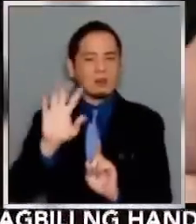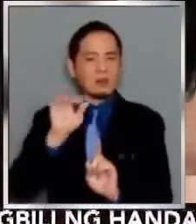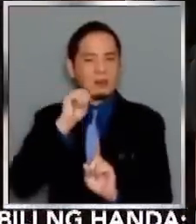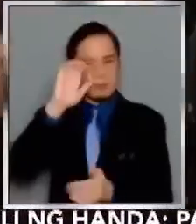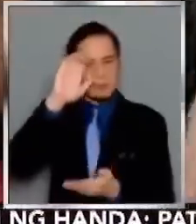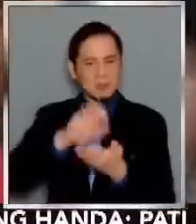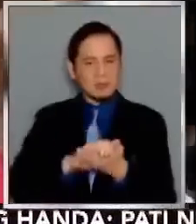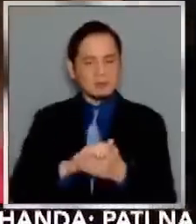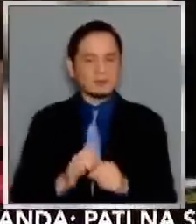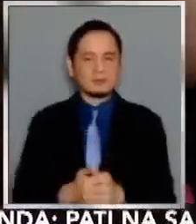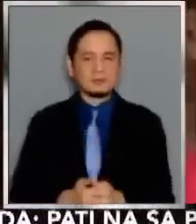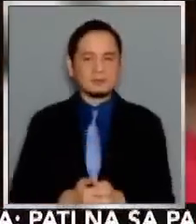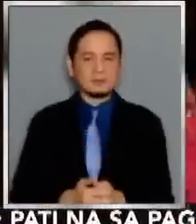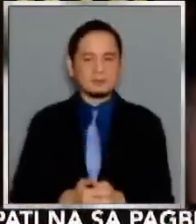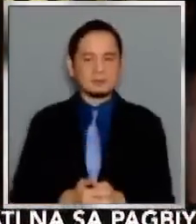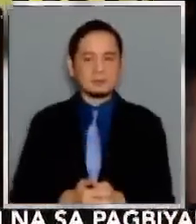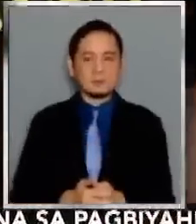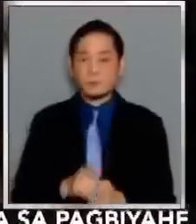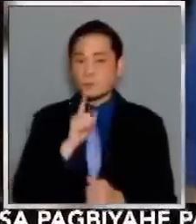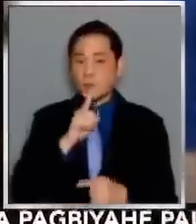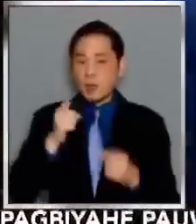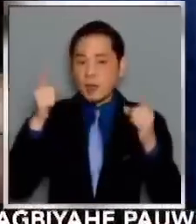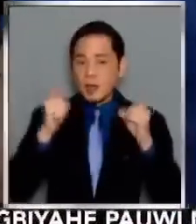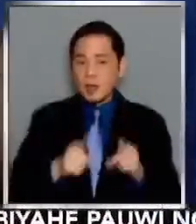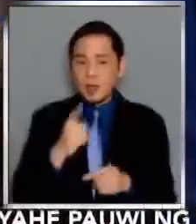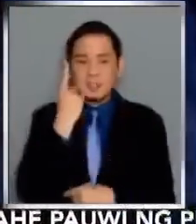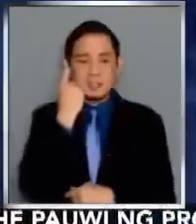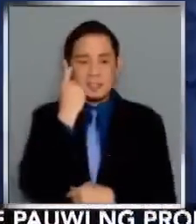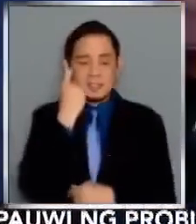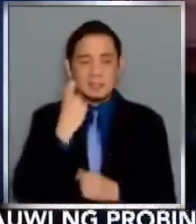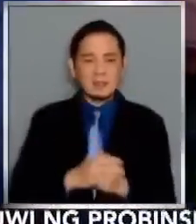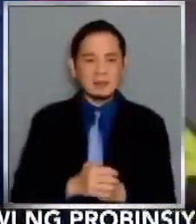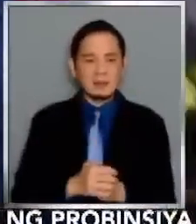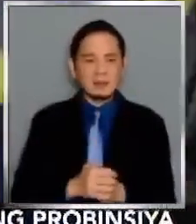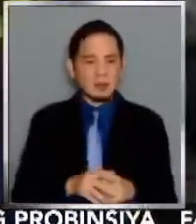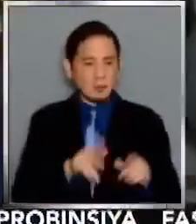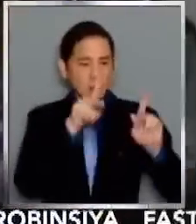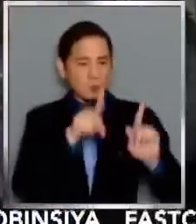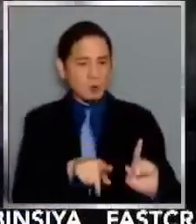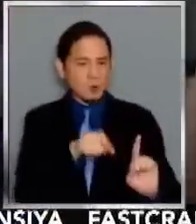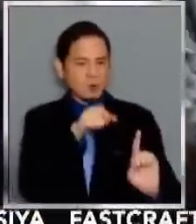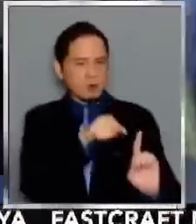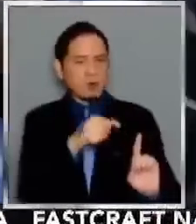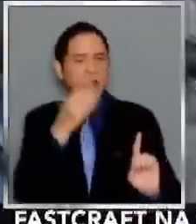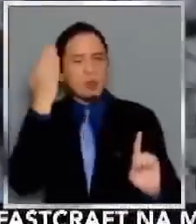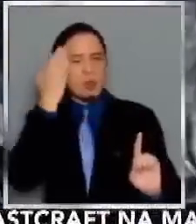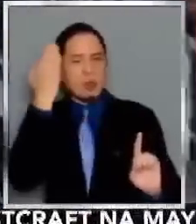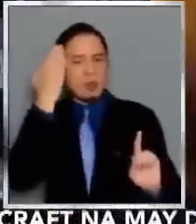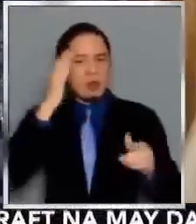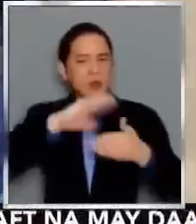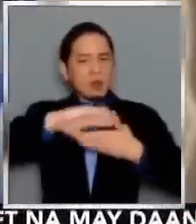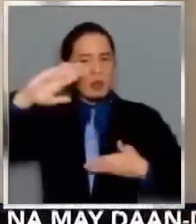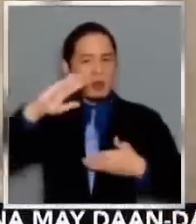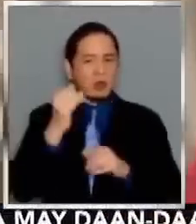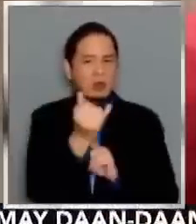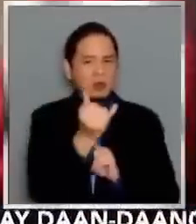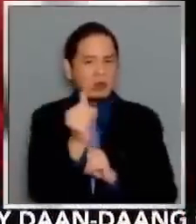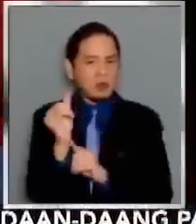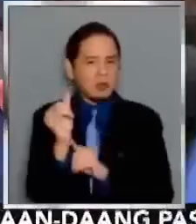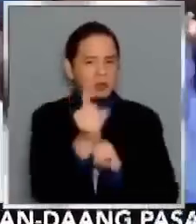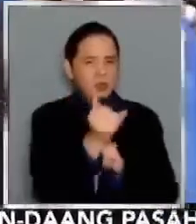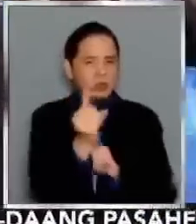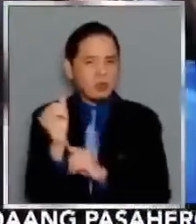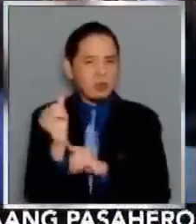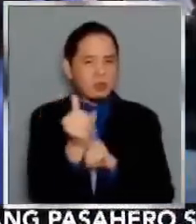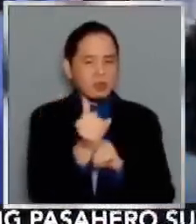ay insidente raw na nangyari kamakailan. Isang peking vlogger umano ang gumagawa ng content na kunwari siya ay